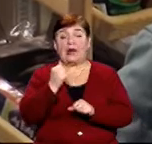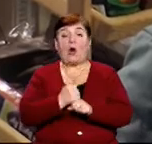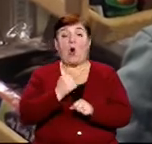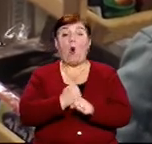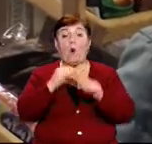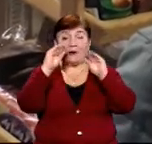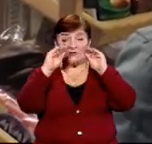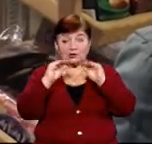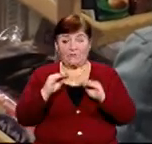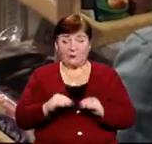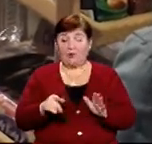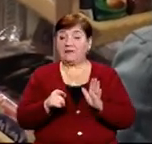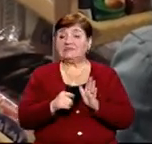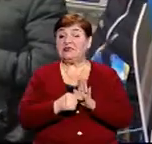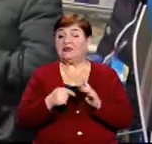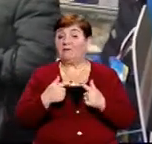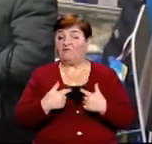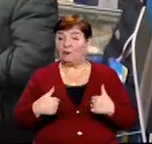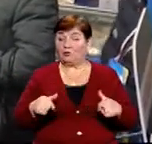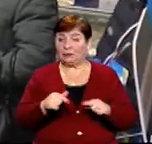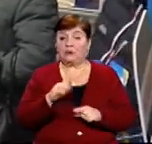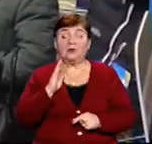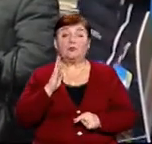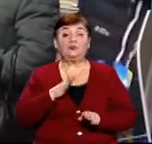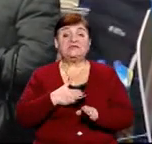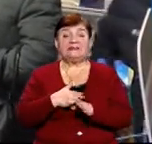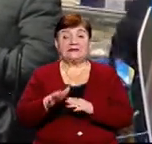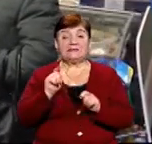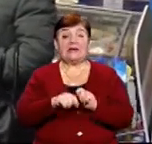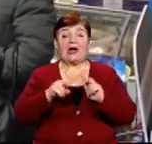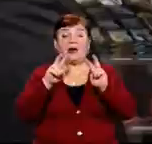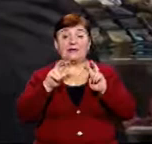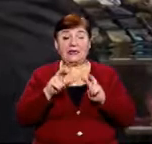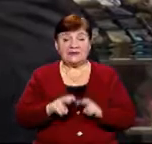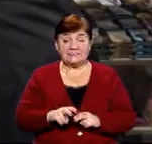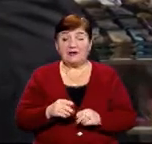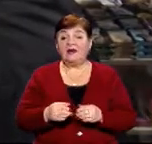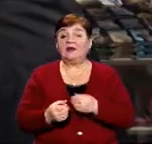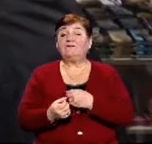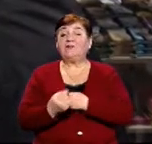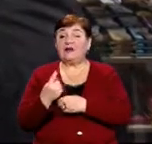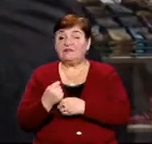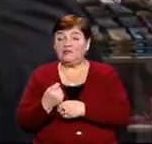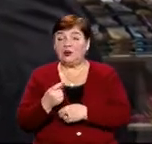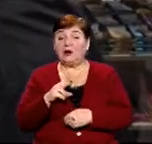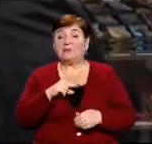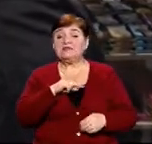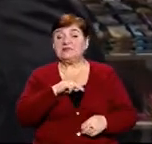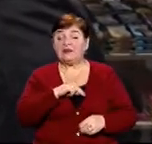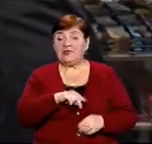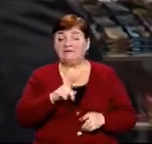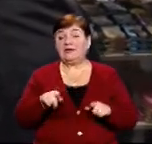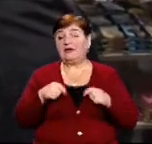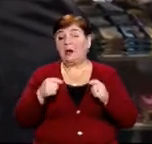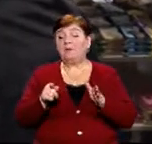опрацьована Пенсійним фондом, будуть здійснено аналіз, де є розбіжність в виявлених працівниках з